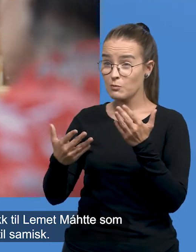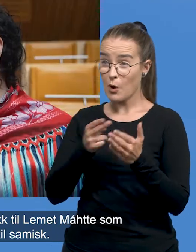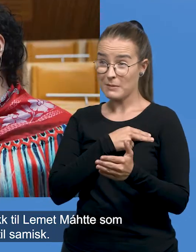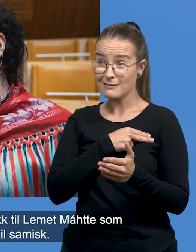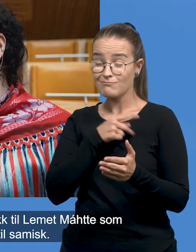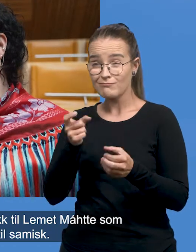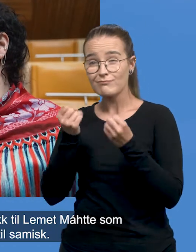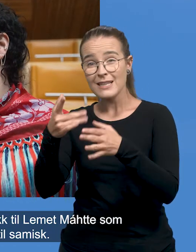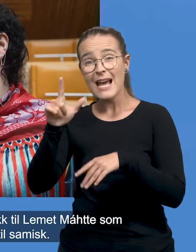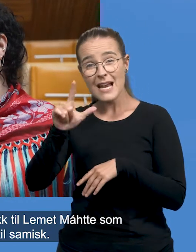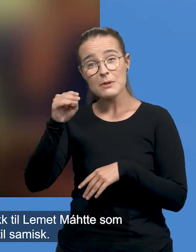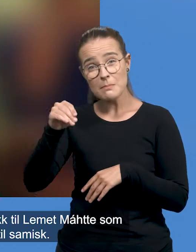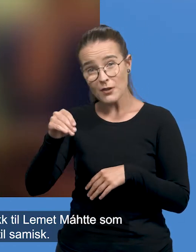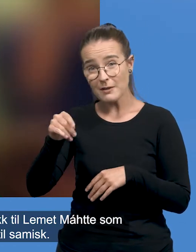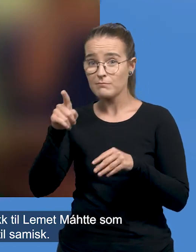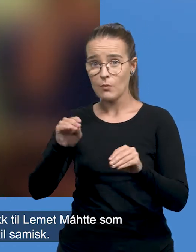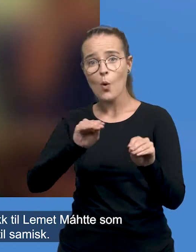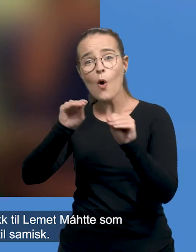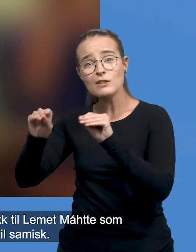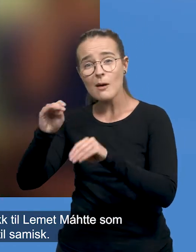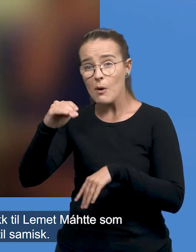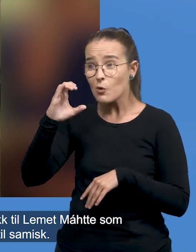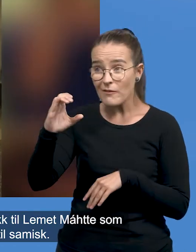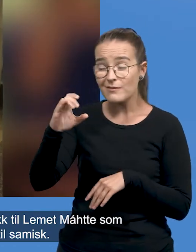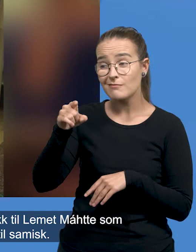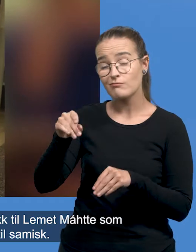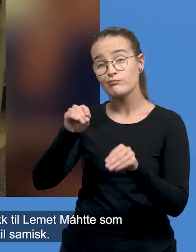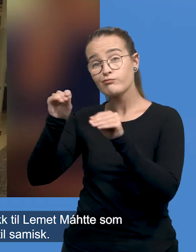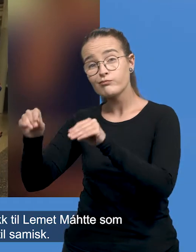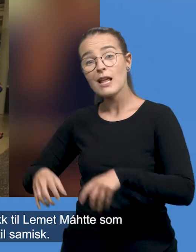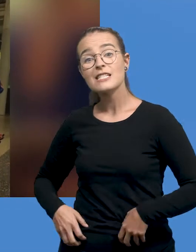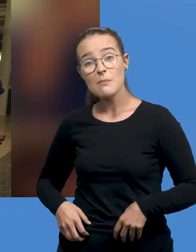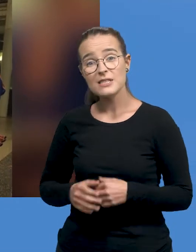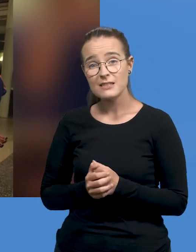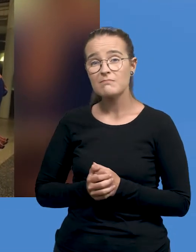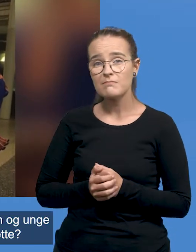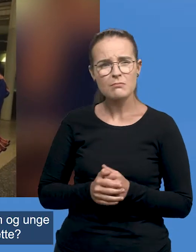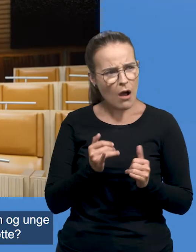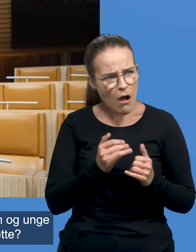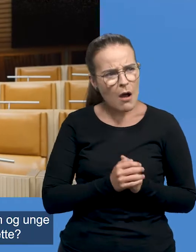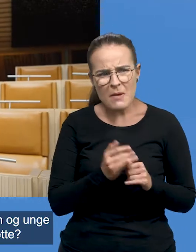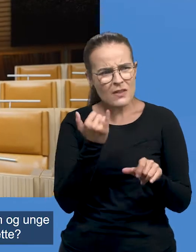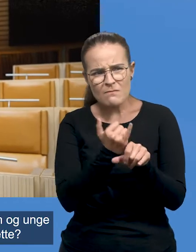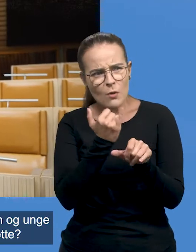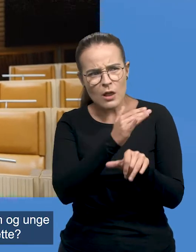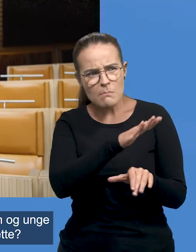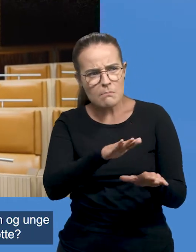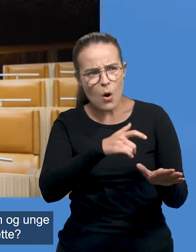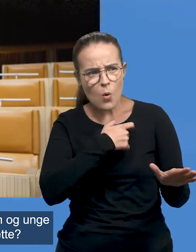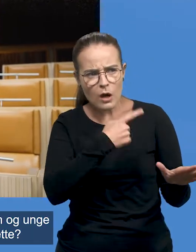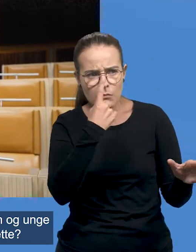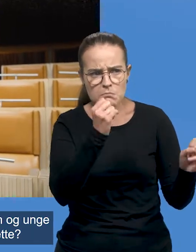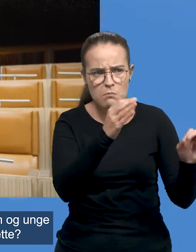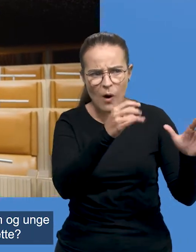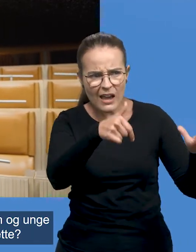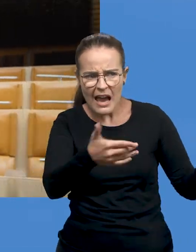språkprisen gikk til han Lemmermette, som hadde oversatt Minecraft til samisk. Ja. Hvordan er det egentlig barn og unge kan ha